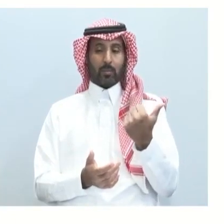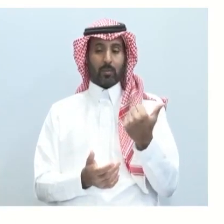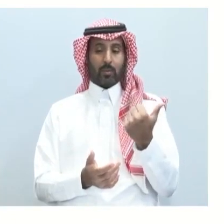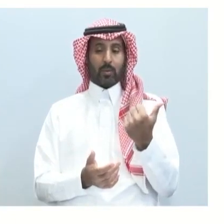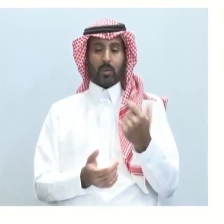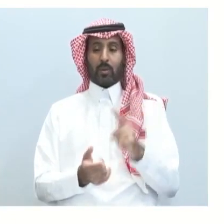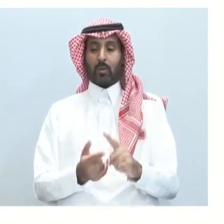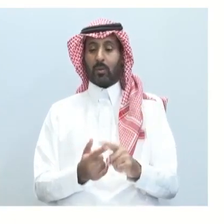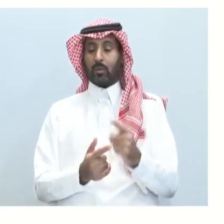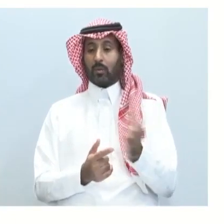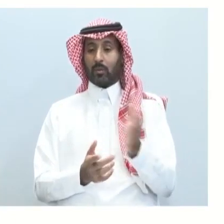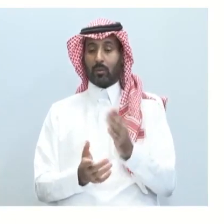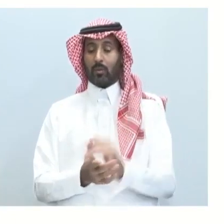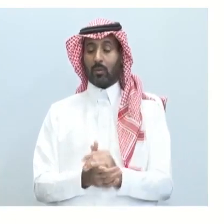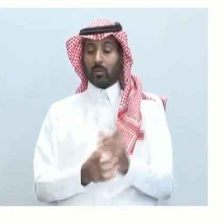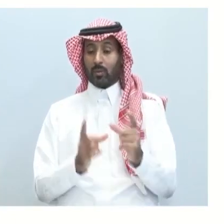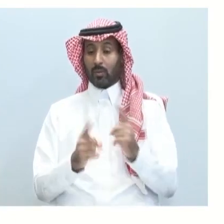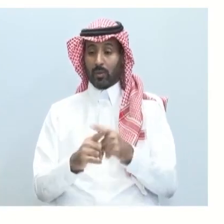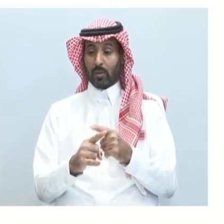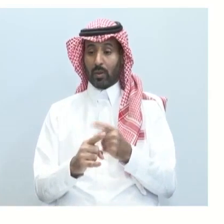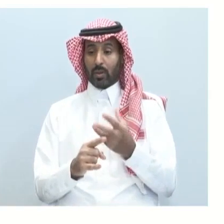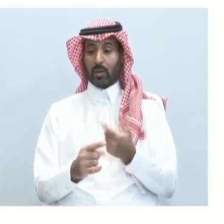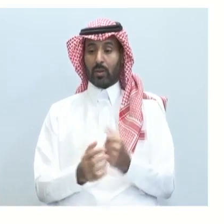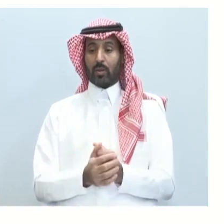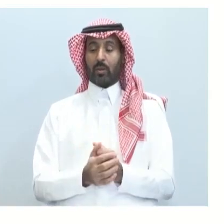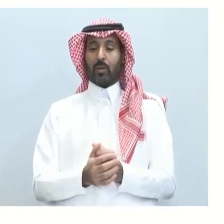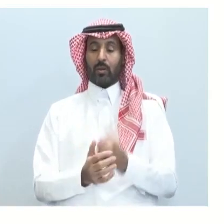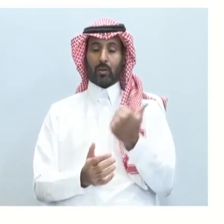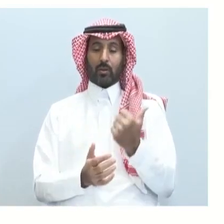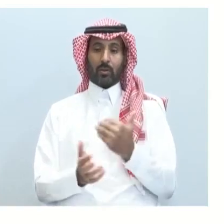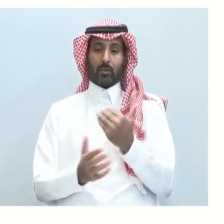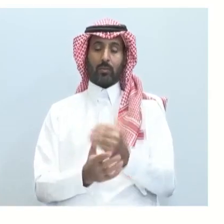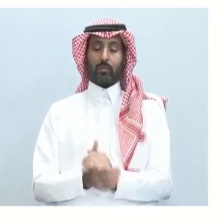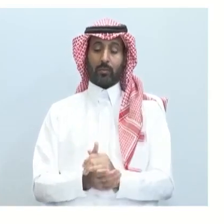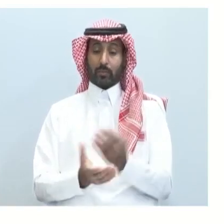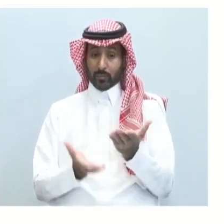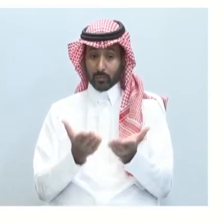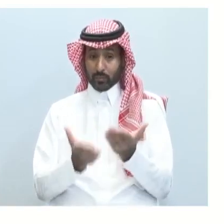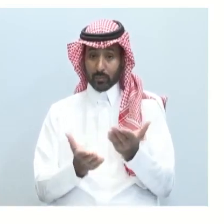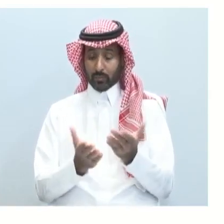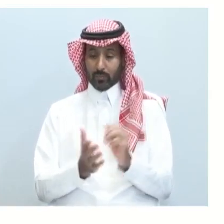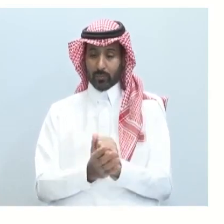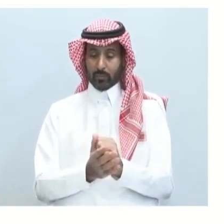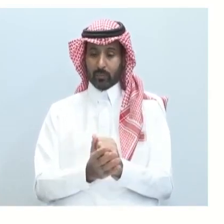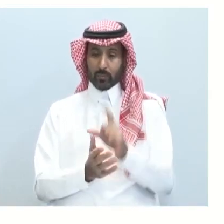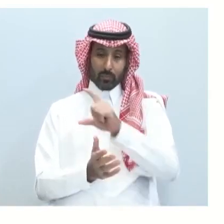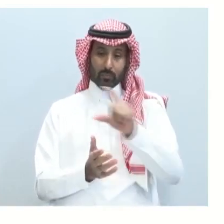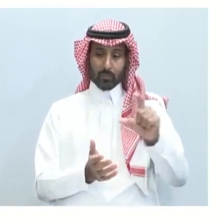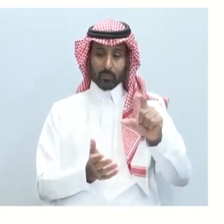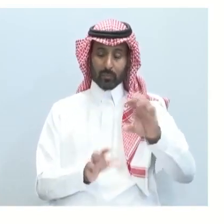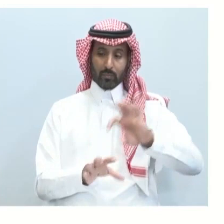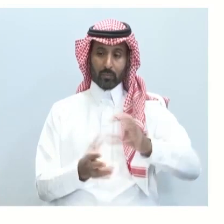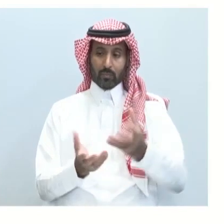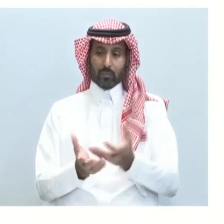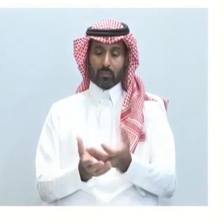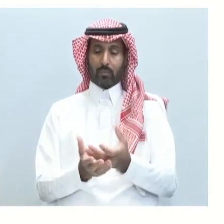المتفاعلات وبالتالي بيكون النواتج لابد ان تكون سته وكذا انا وزنت المعادله هذه طيب ليش اخترنا